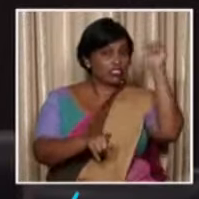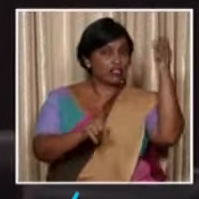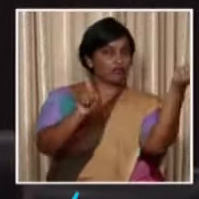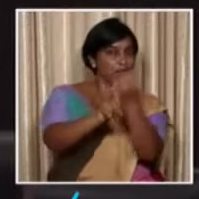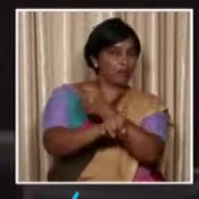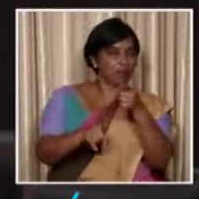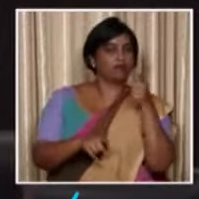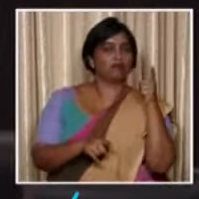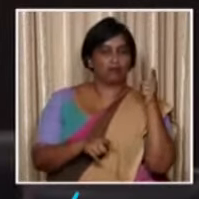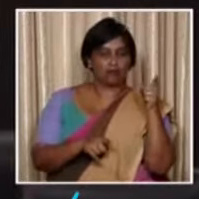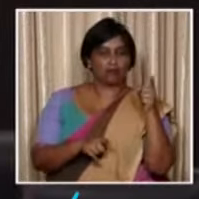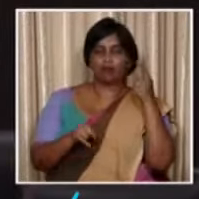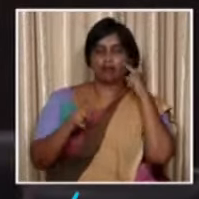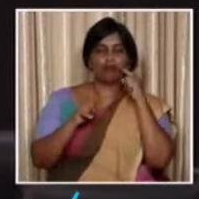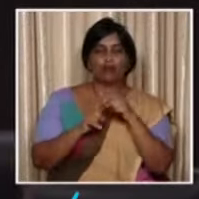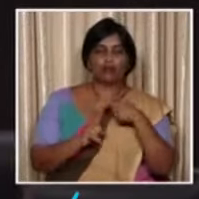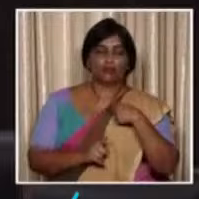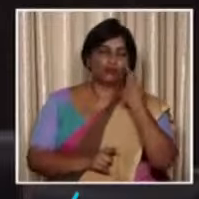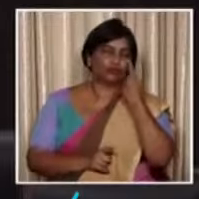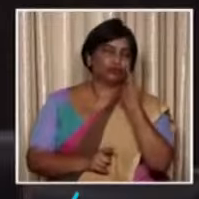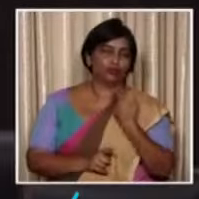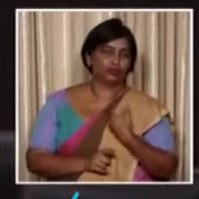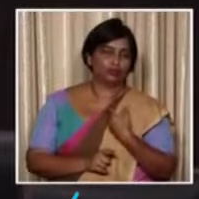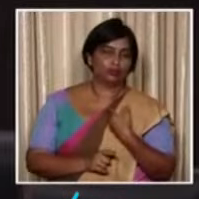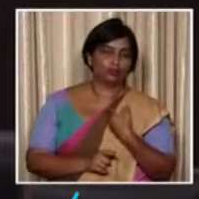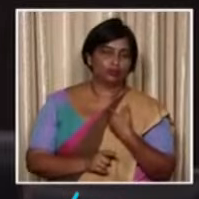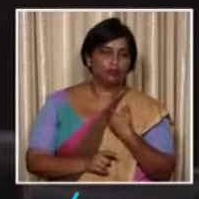වීම පිළිබඳව මම කනගාටු වෙනවා